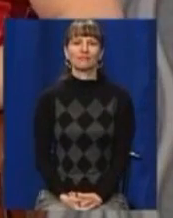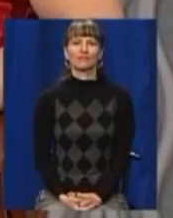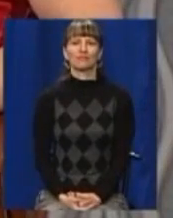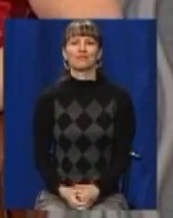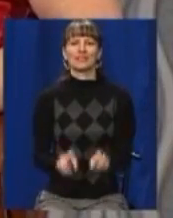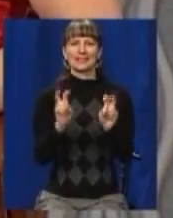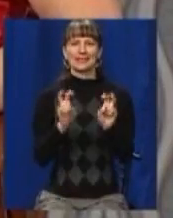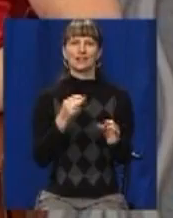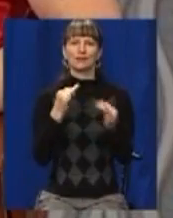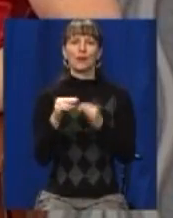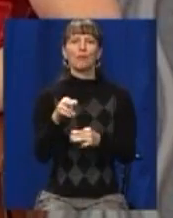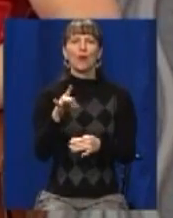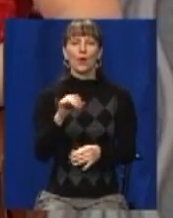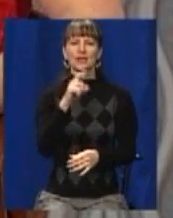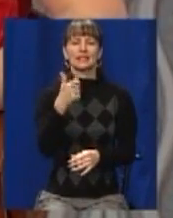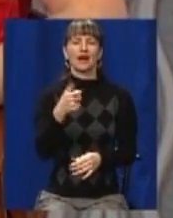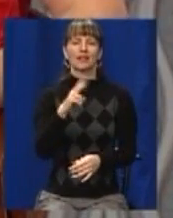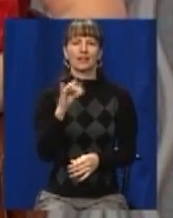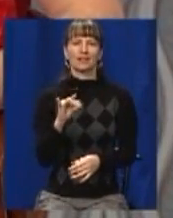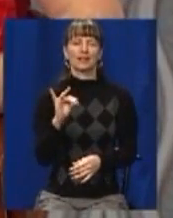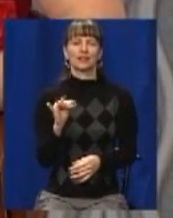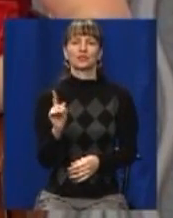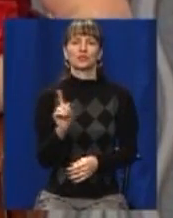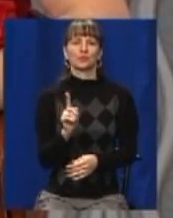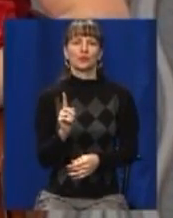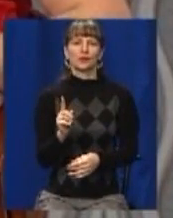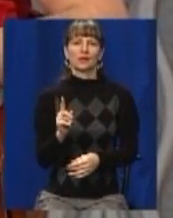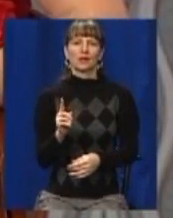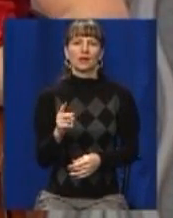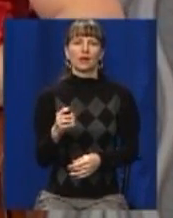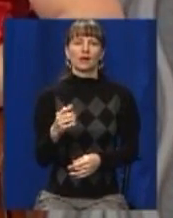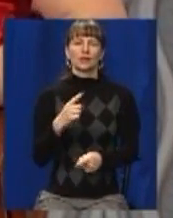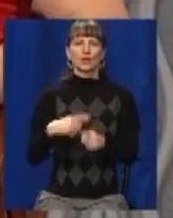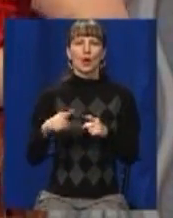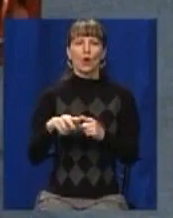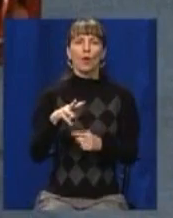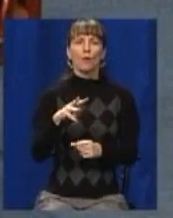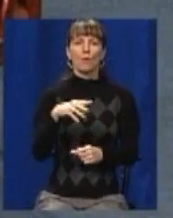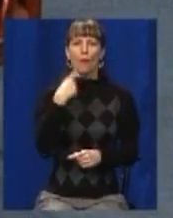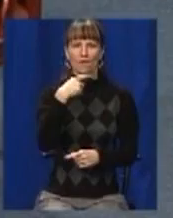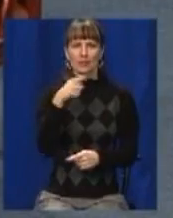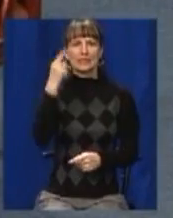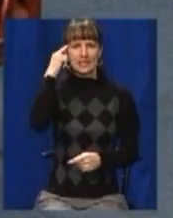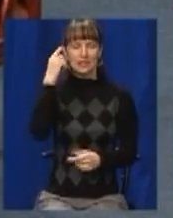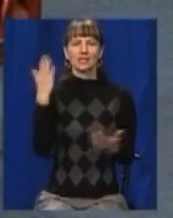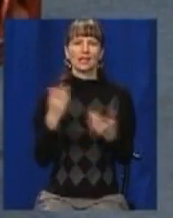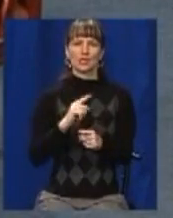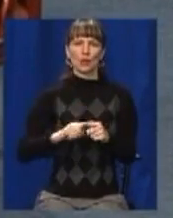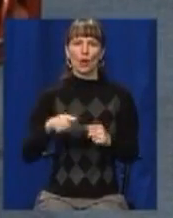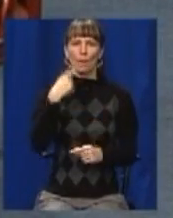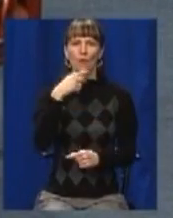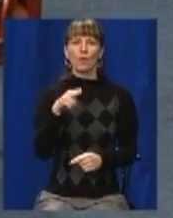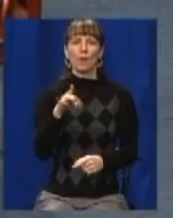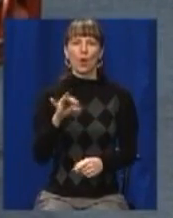Сиділи тут, розмовляли про загадки про зиму, да, і чомусь якось оминули ці скоромовки насправді. Чи знаєш ти якісь от скоромовки